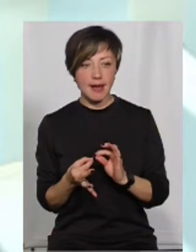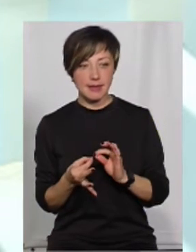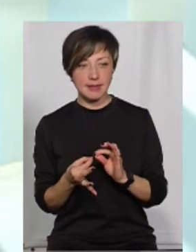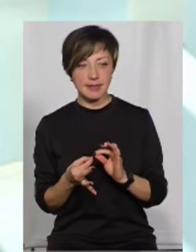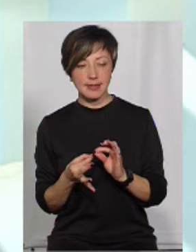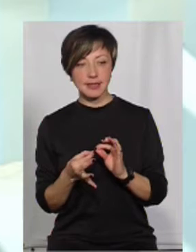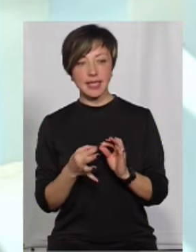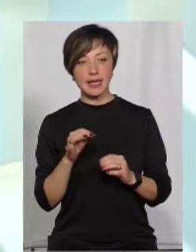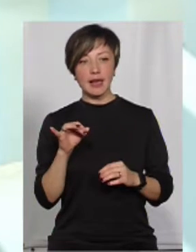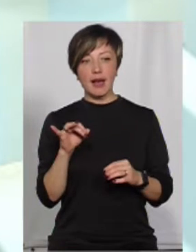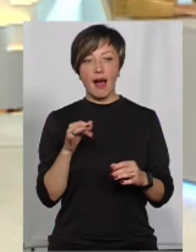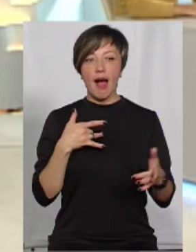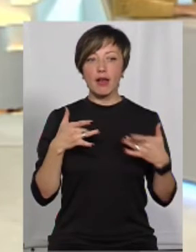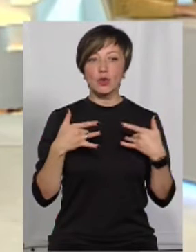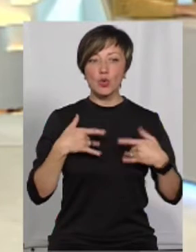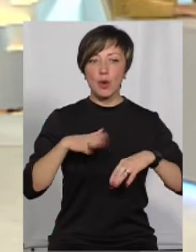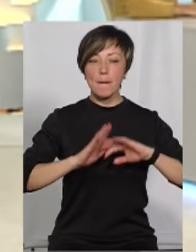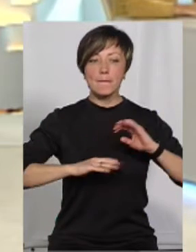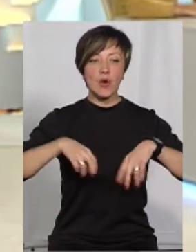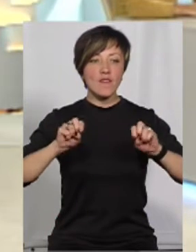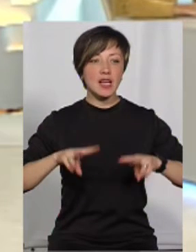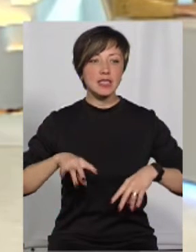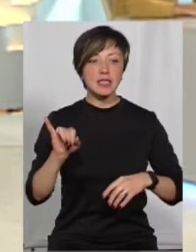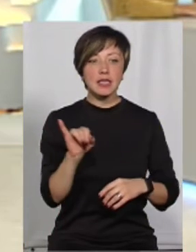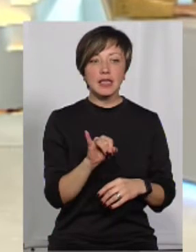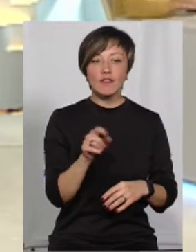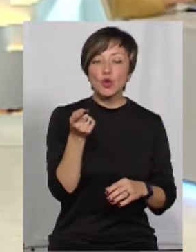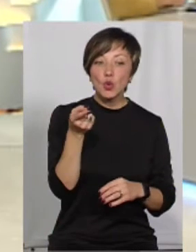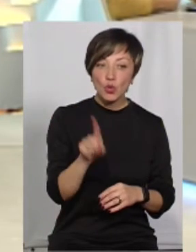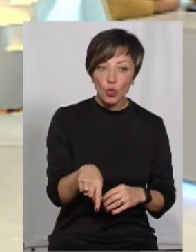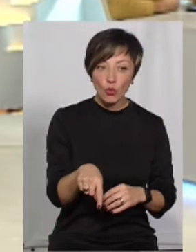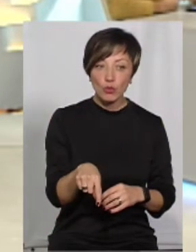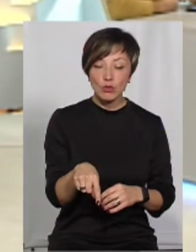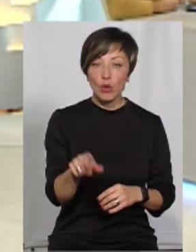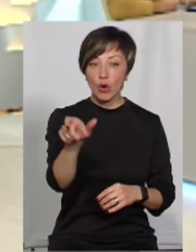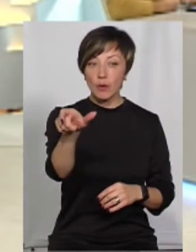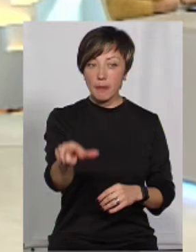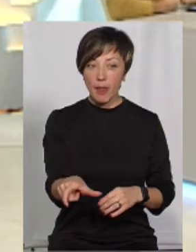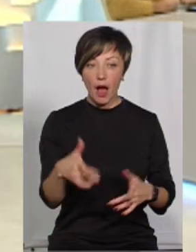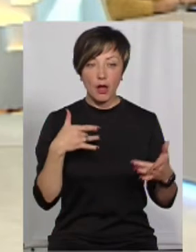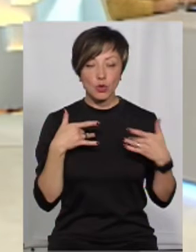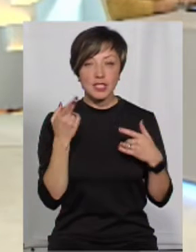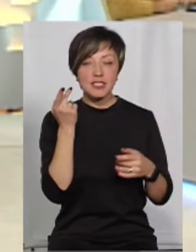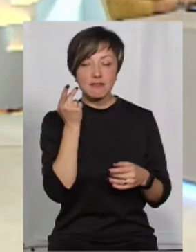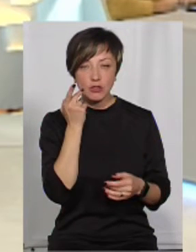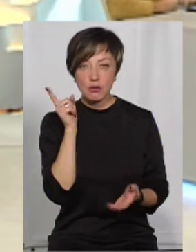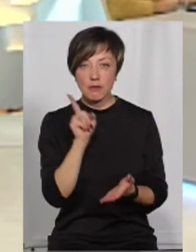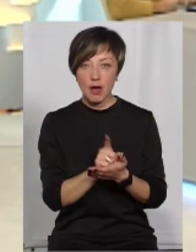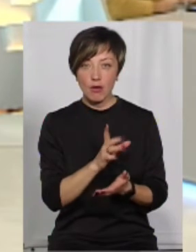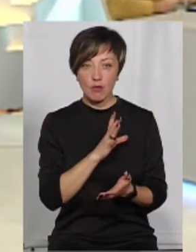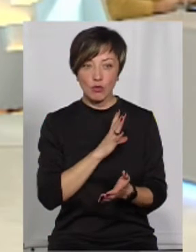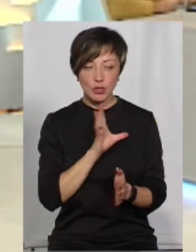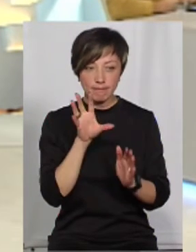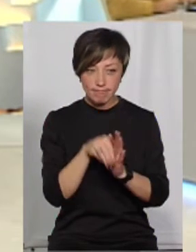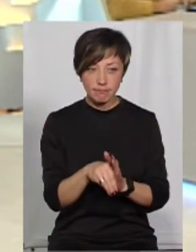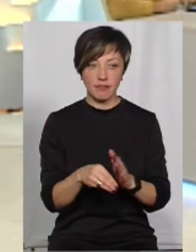складність акторської професії, окрім всього, полягає в тому, що він, актор, завжди має бути в